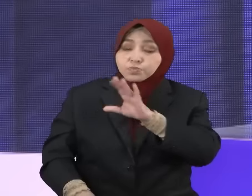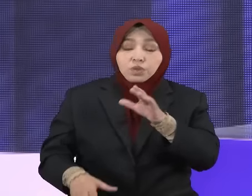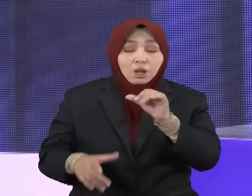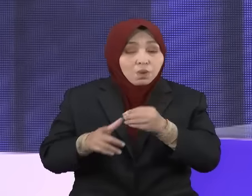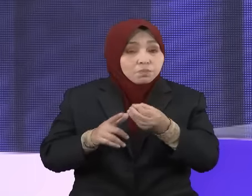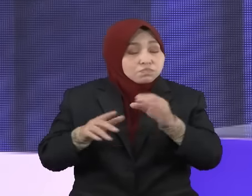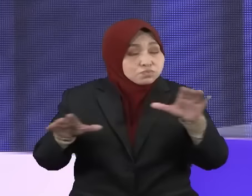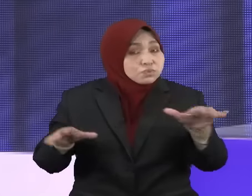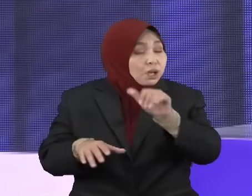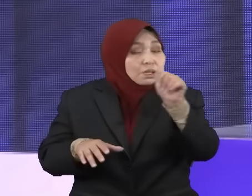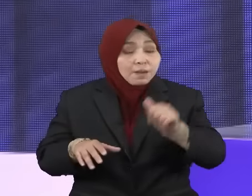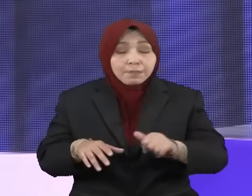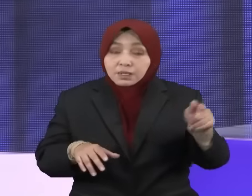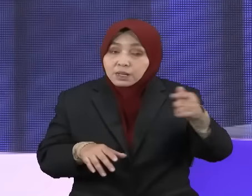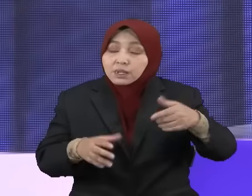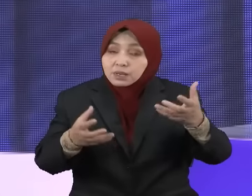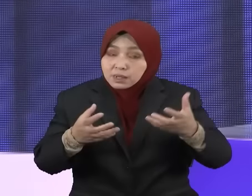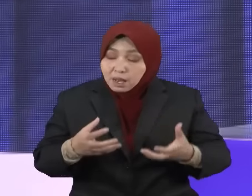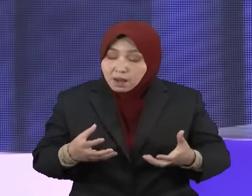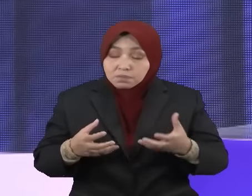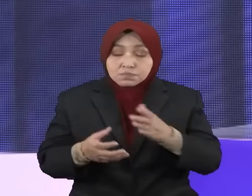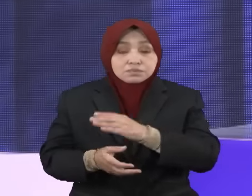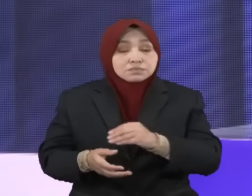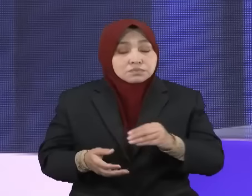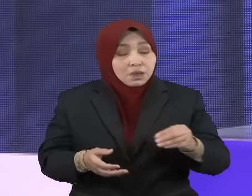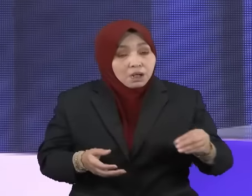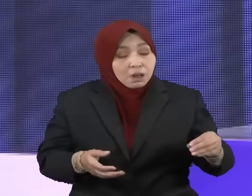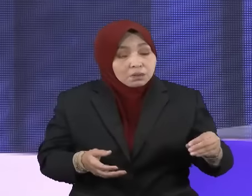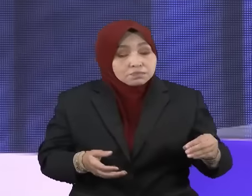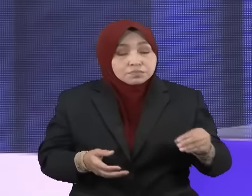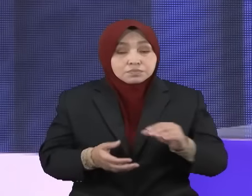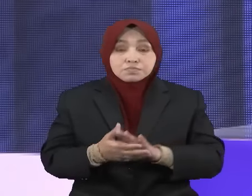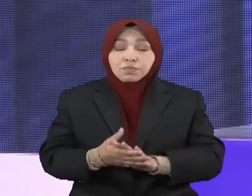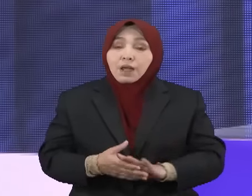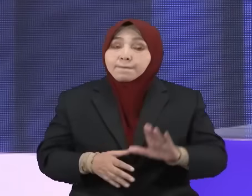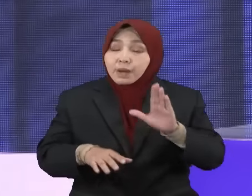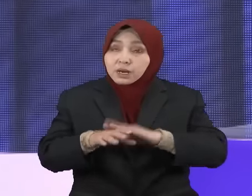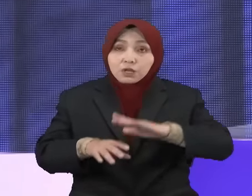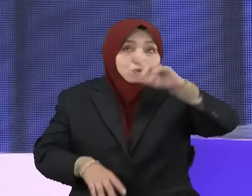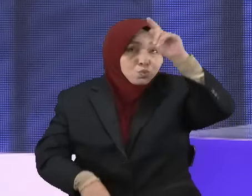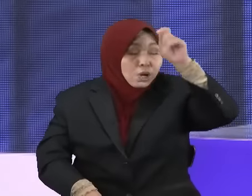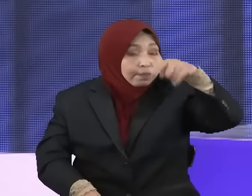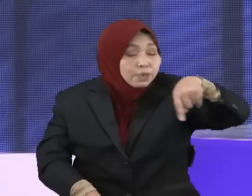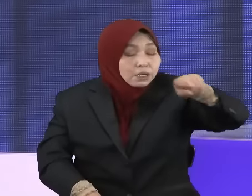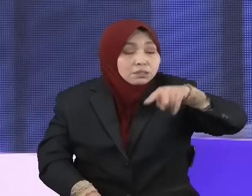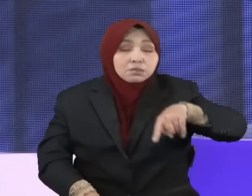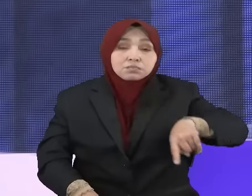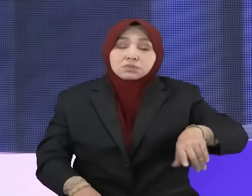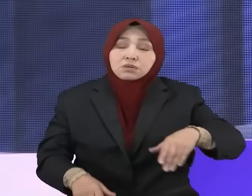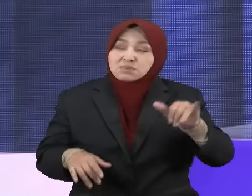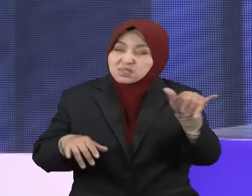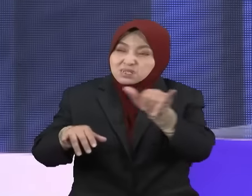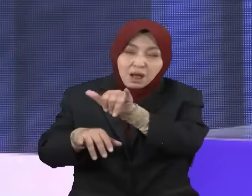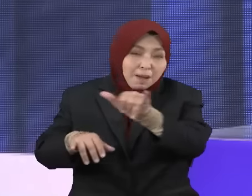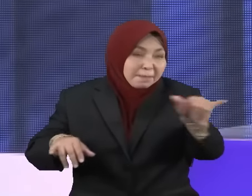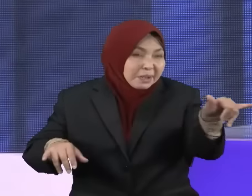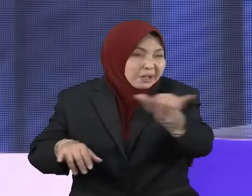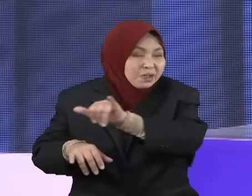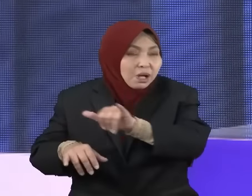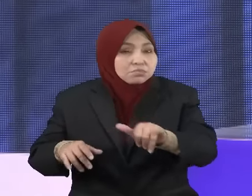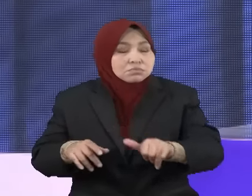melakukan apa yang mereka inginkan. Wahum bi rabbihim ya'dilun, dan pada Tuhan mereka, mereka sama ratakan,